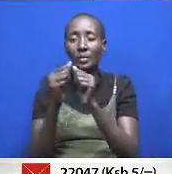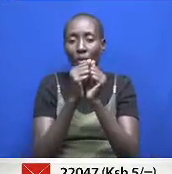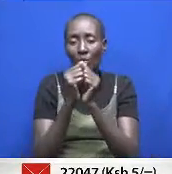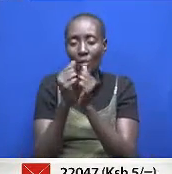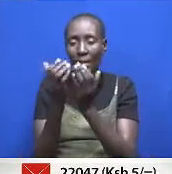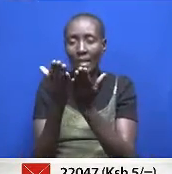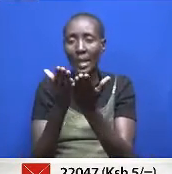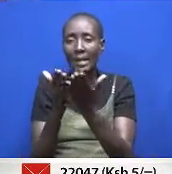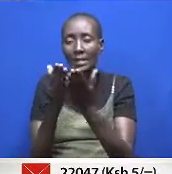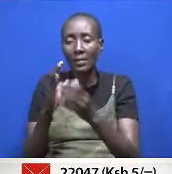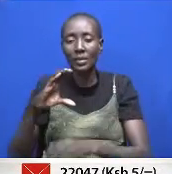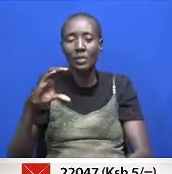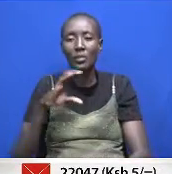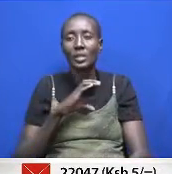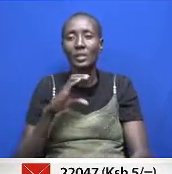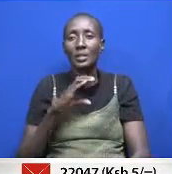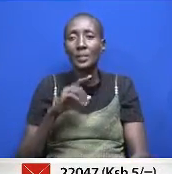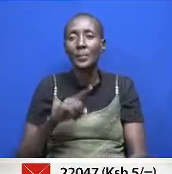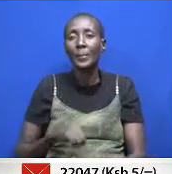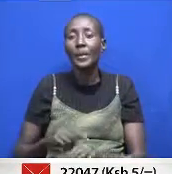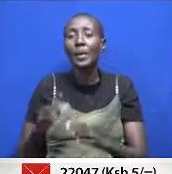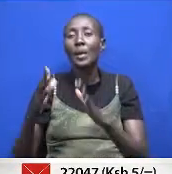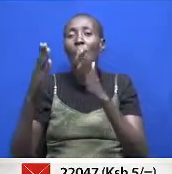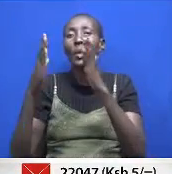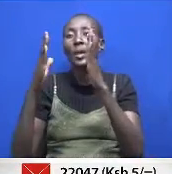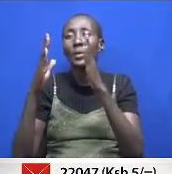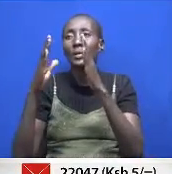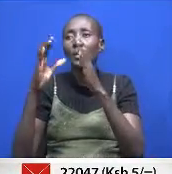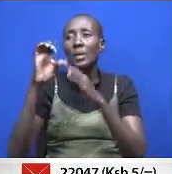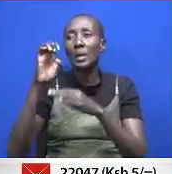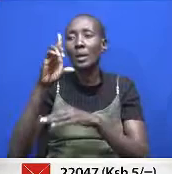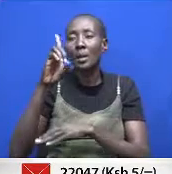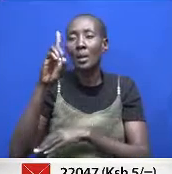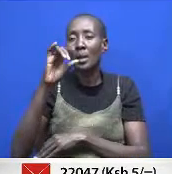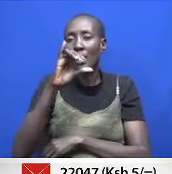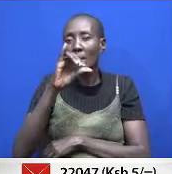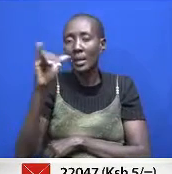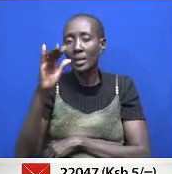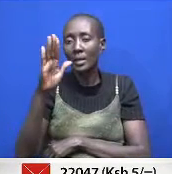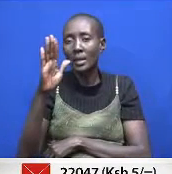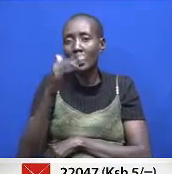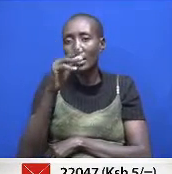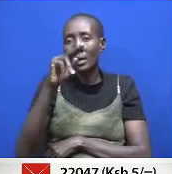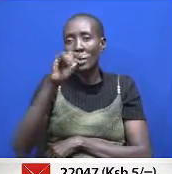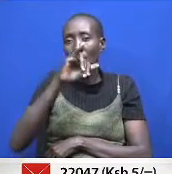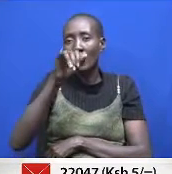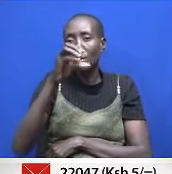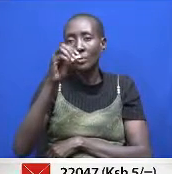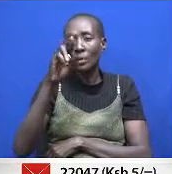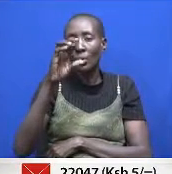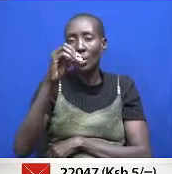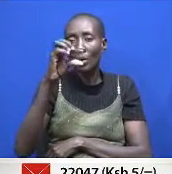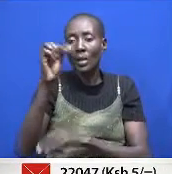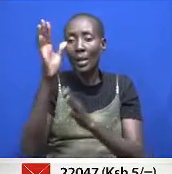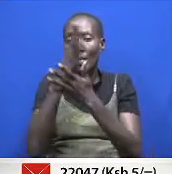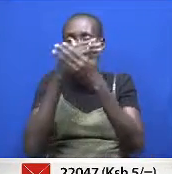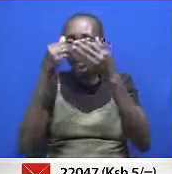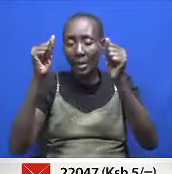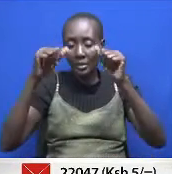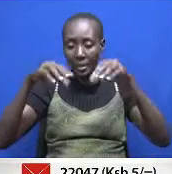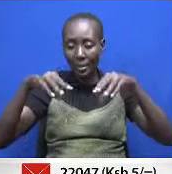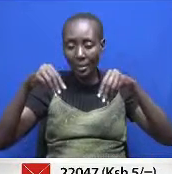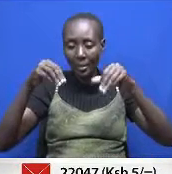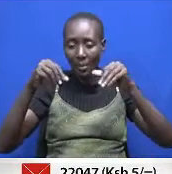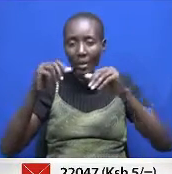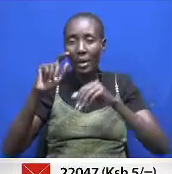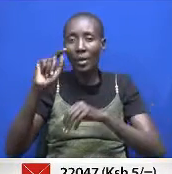wananchi. Katika maadhimisho hayo, Eddy Njoroge, ambaye ni rais wa shirika la ubora la kimataifa, amehakikishia Wakenya kujitolea